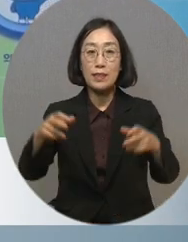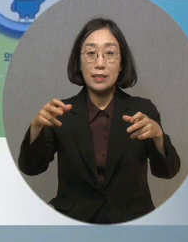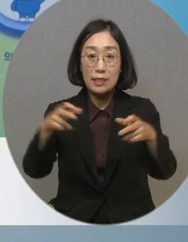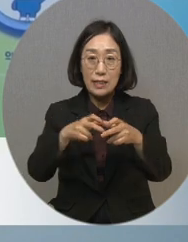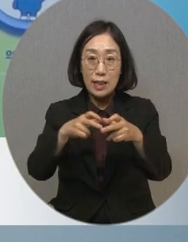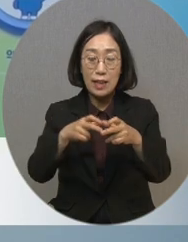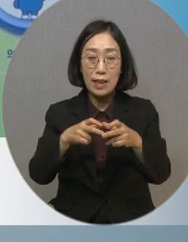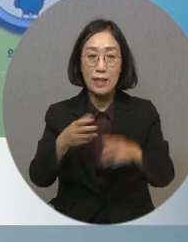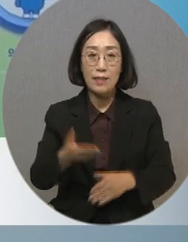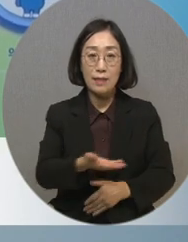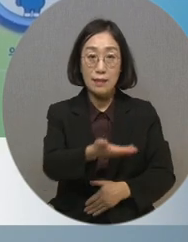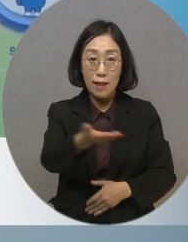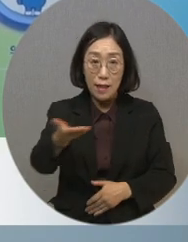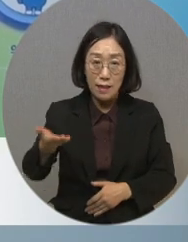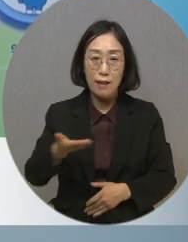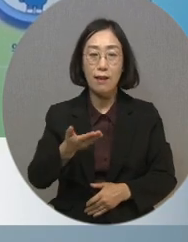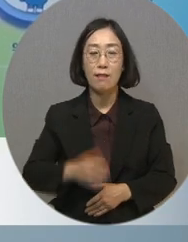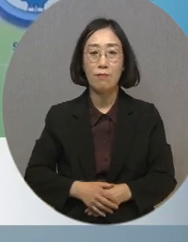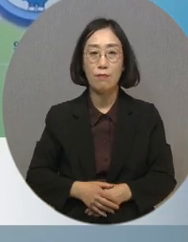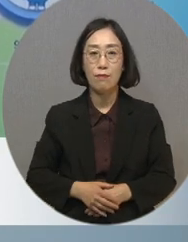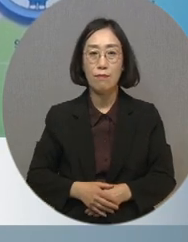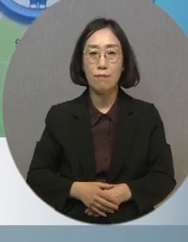장애인들에 대한